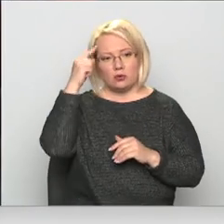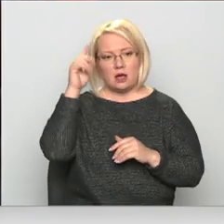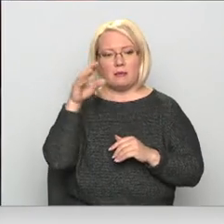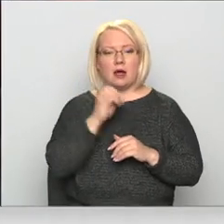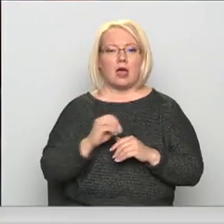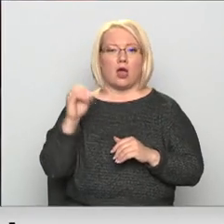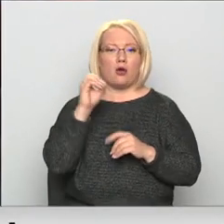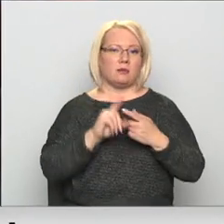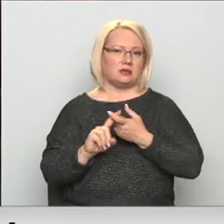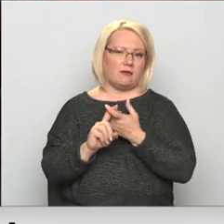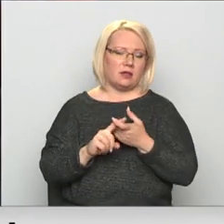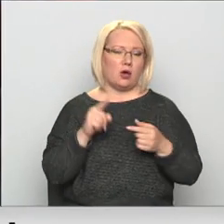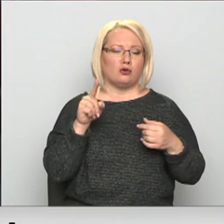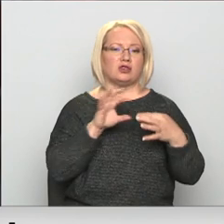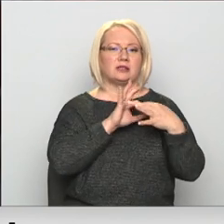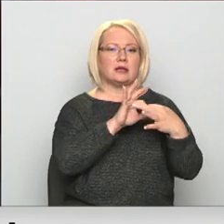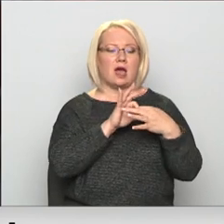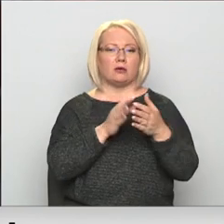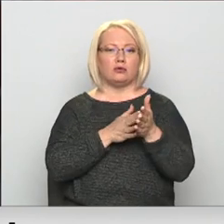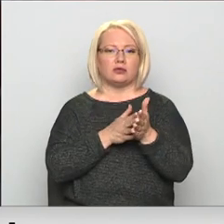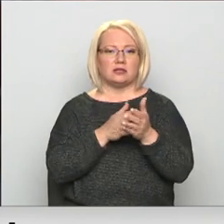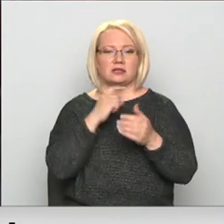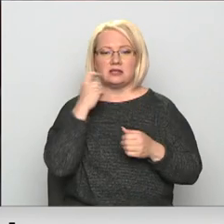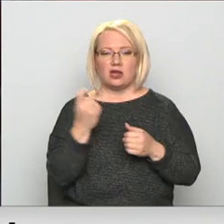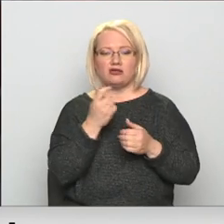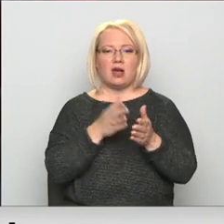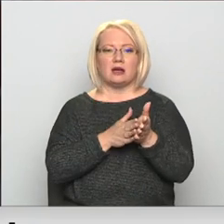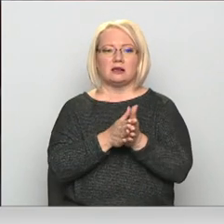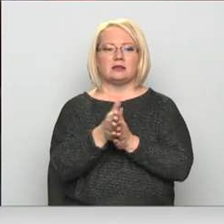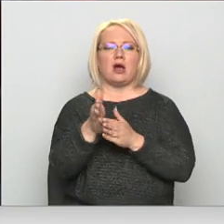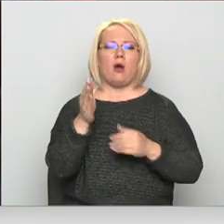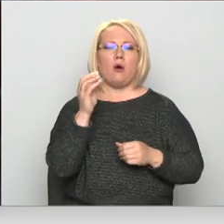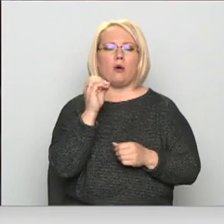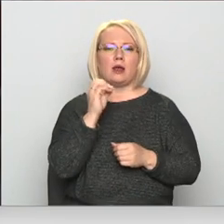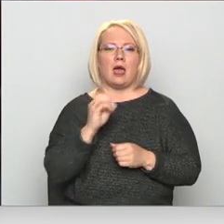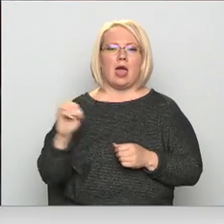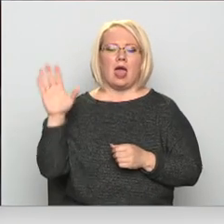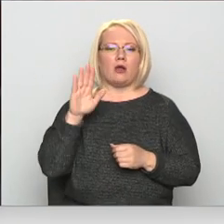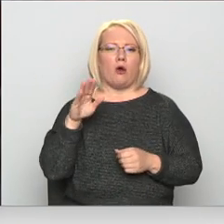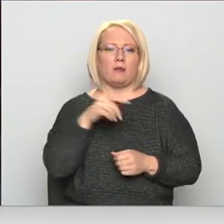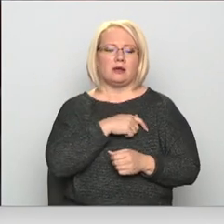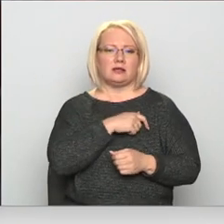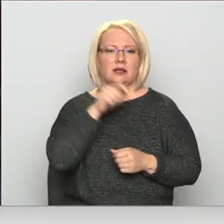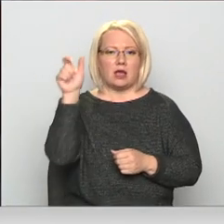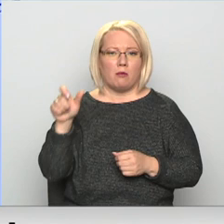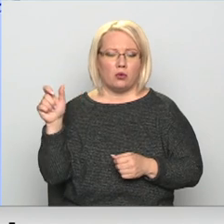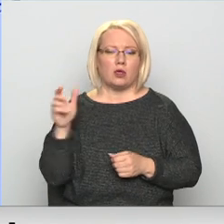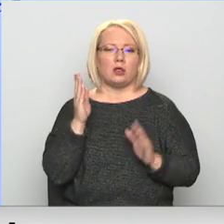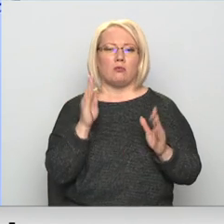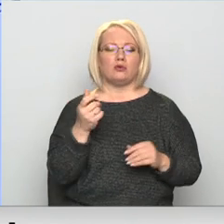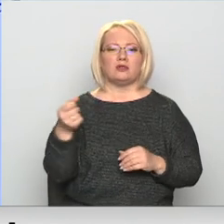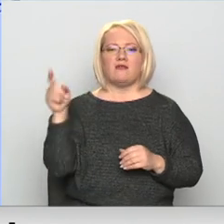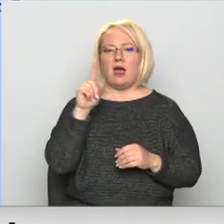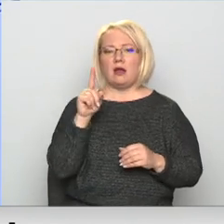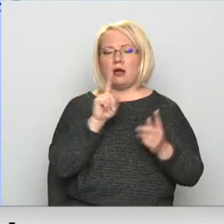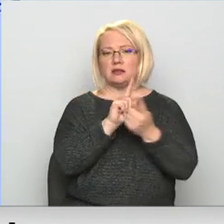šī saikne būs ciešāka caur Māju, arī ar Eiropas deputātiem, mums vairāk tikšanās. Mums